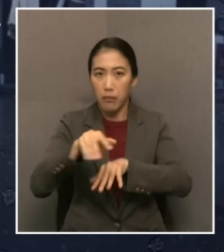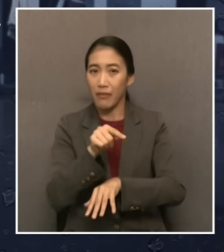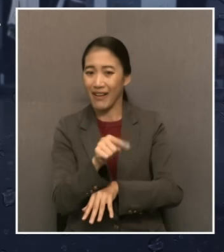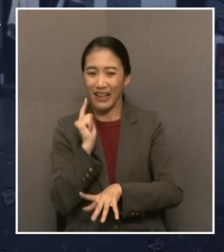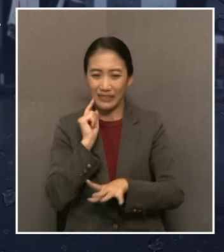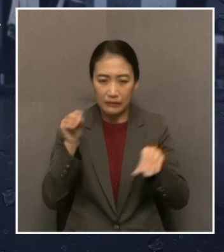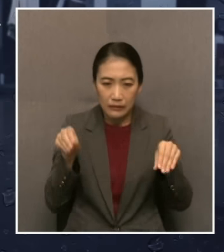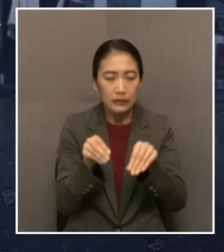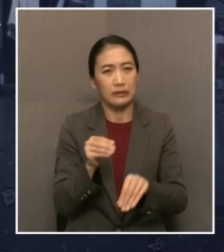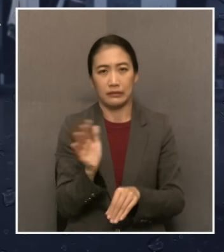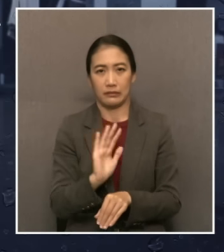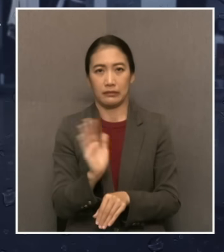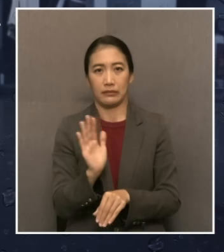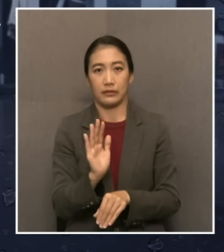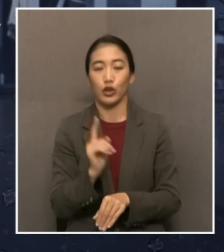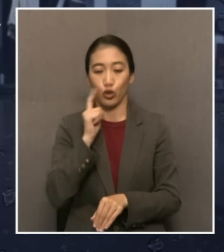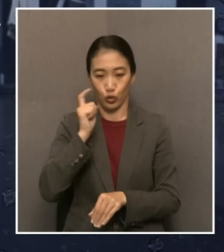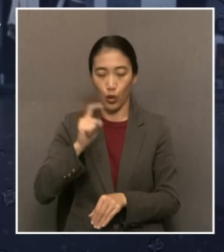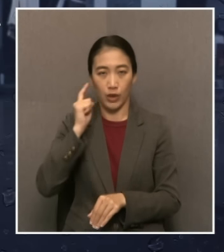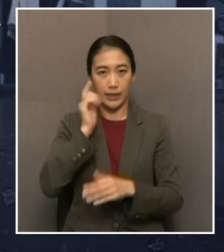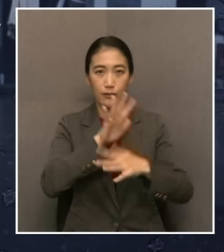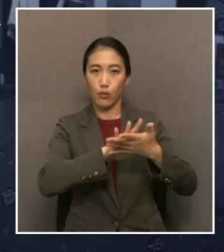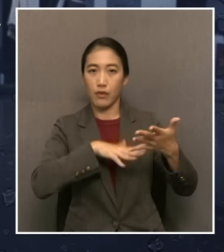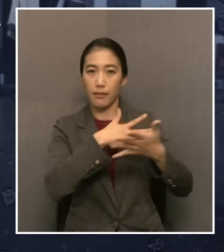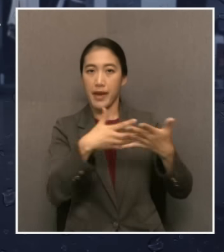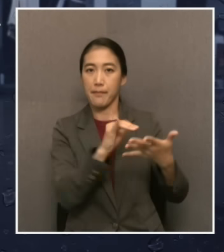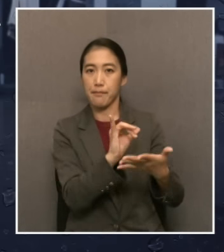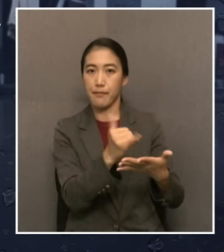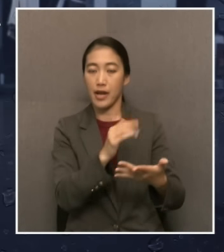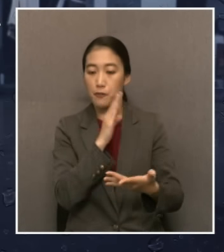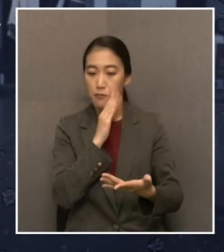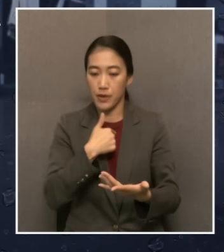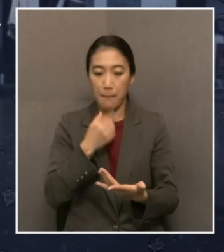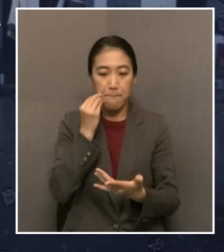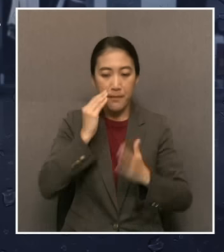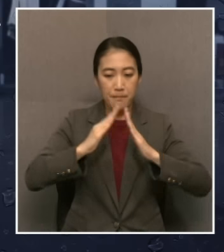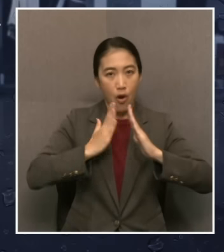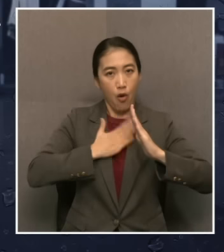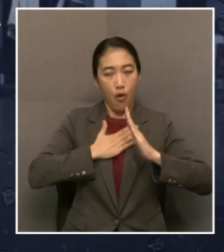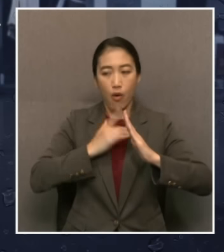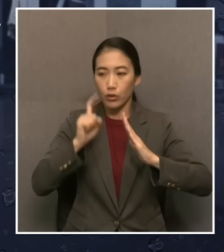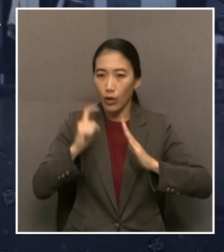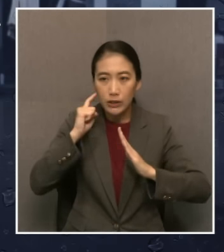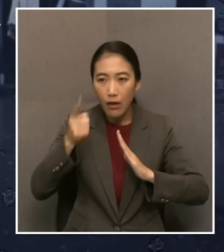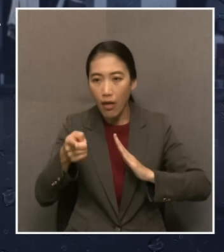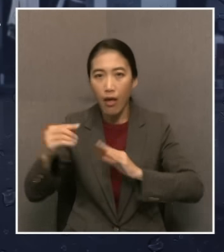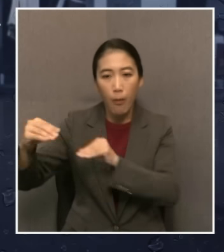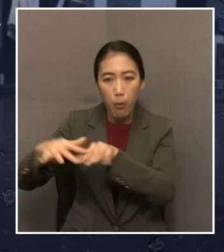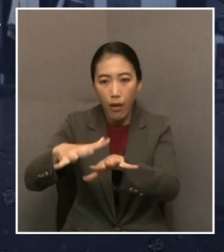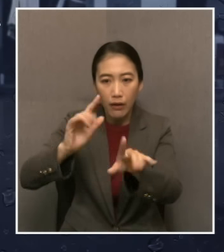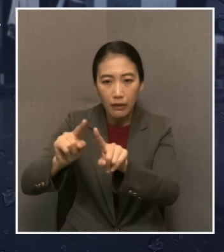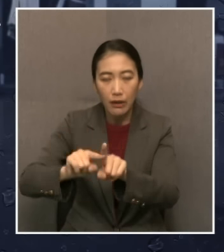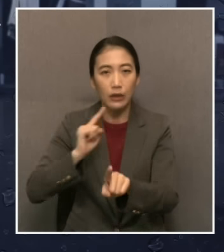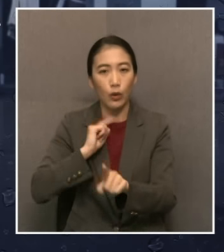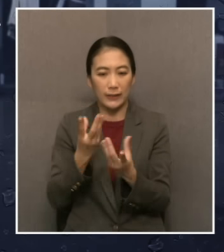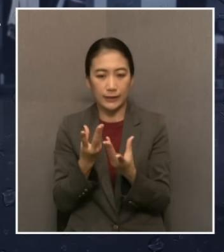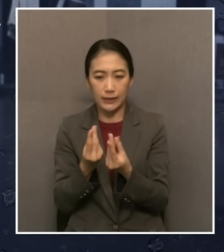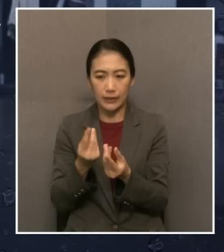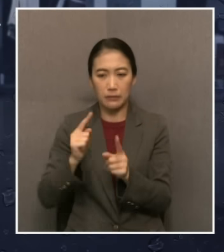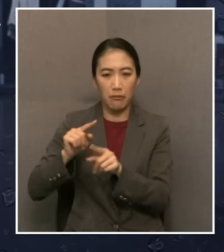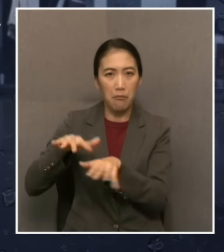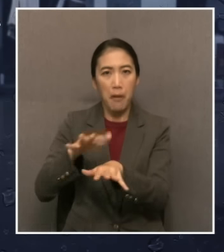น้ำและให้วางแผนอพยพไปตามเส้นทางสถานที่ปลอดภัยให้พ้นจากแนวการไหลของดิน